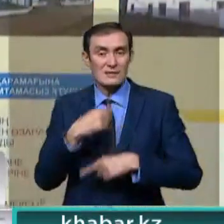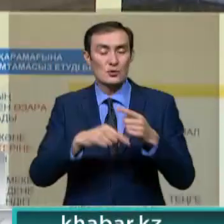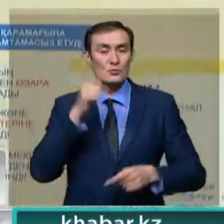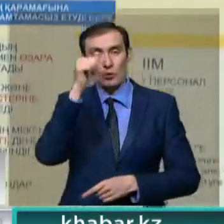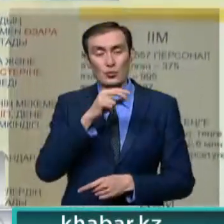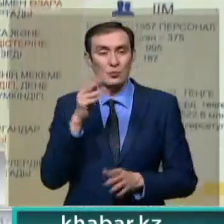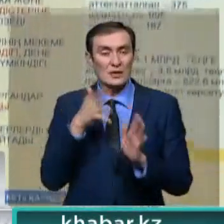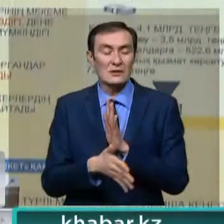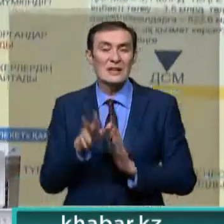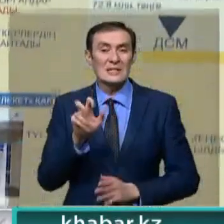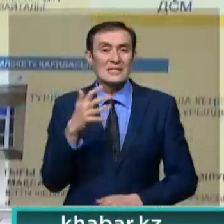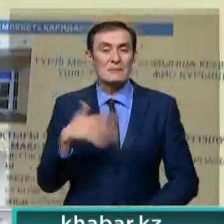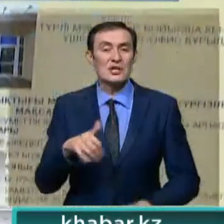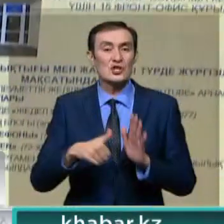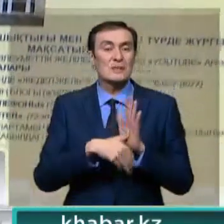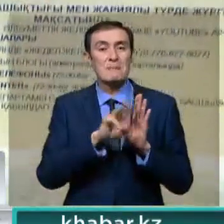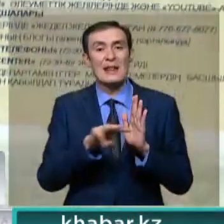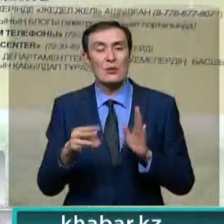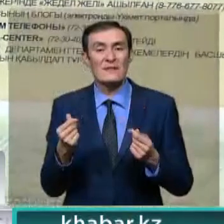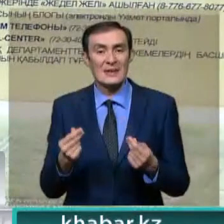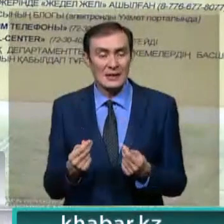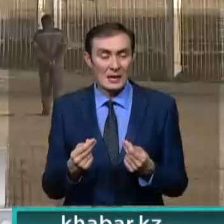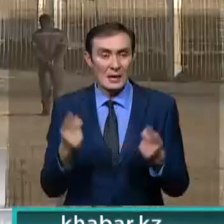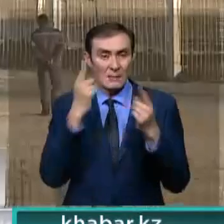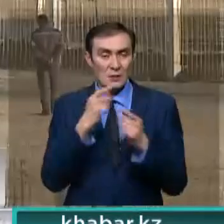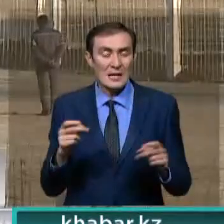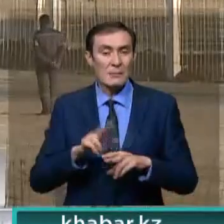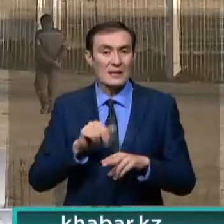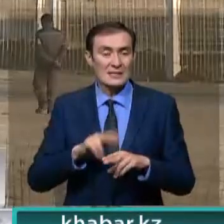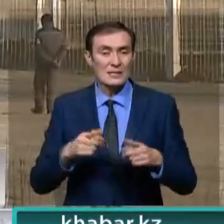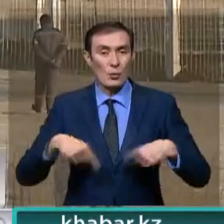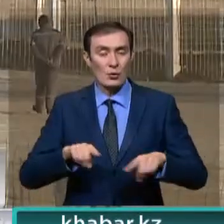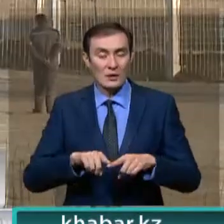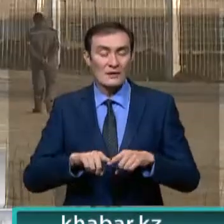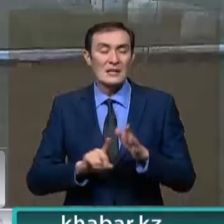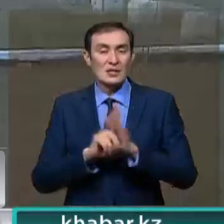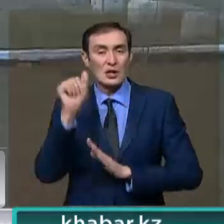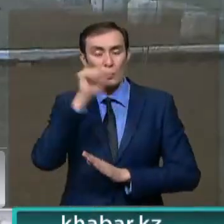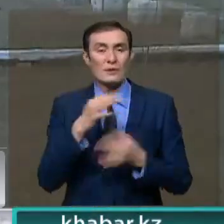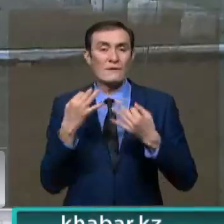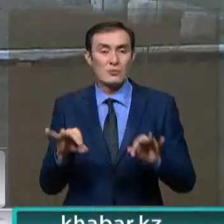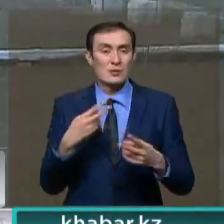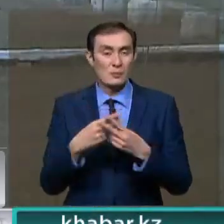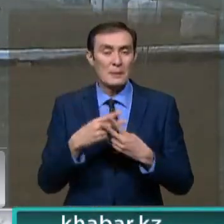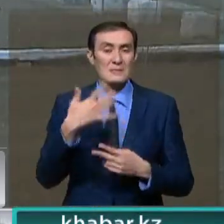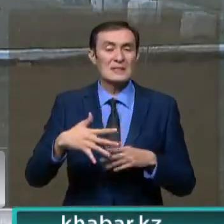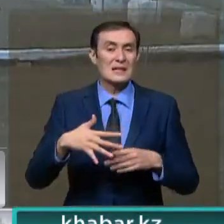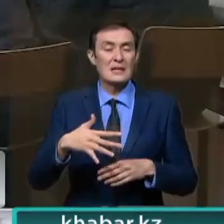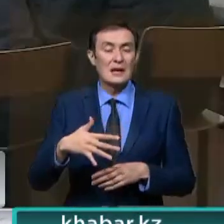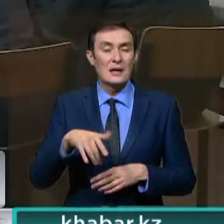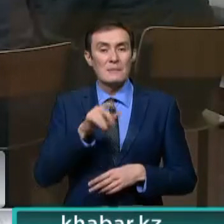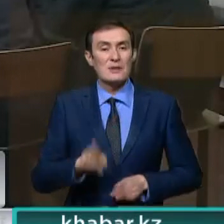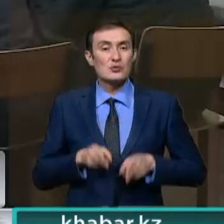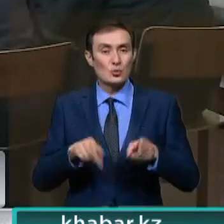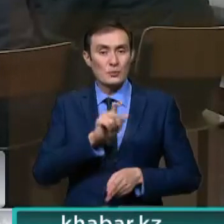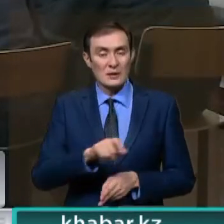году намерены потратить 356 миллионов тенге. По данным правоохранительных органов, с начала года на свободу вышли 50 педофилов. До